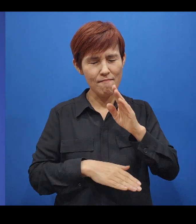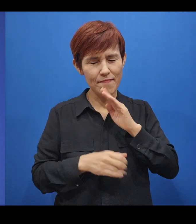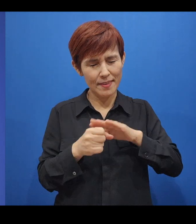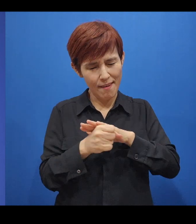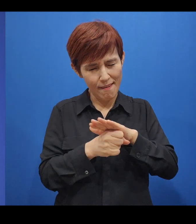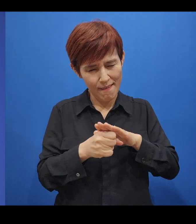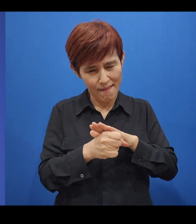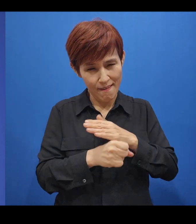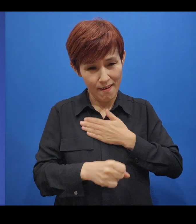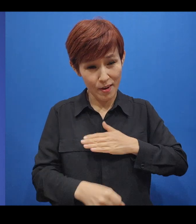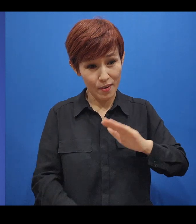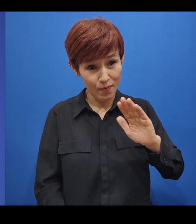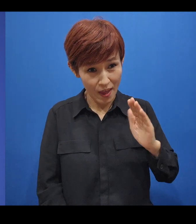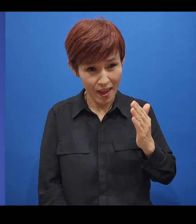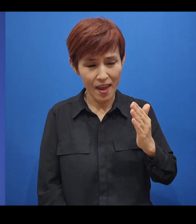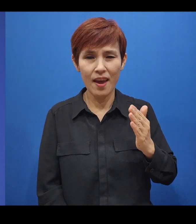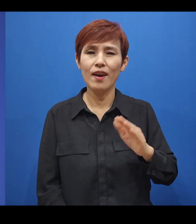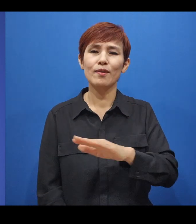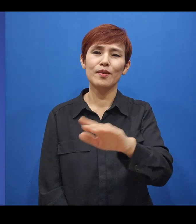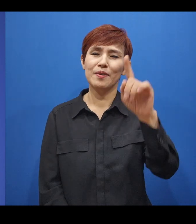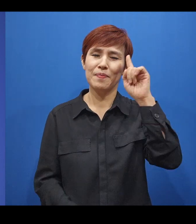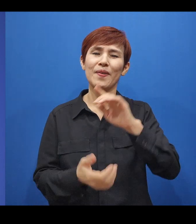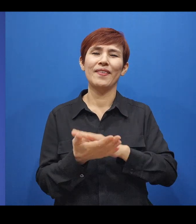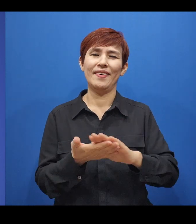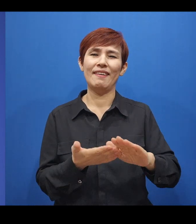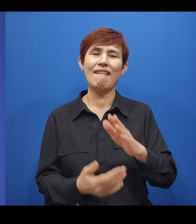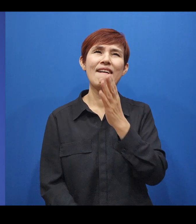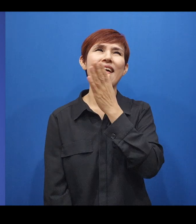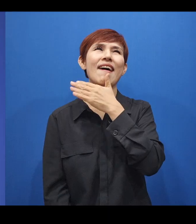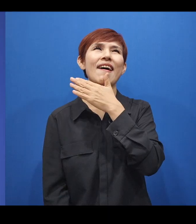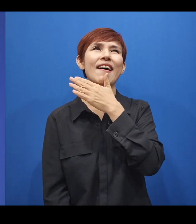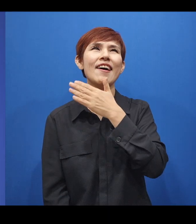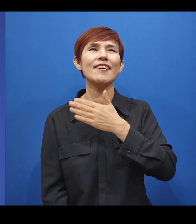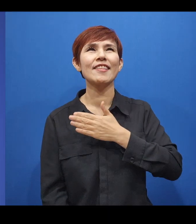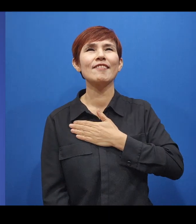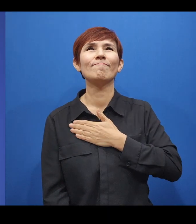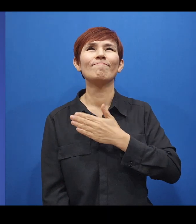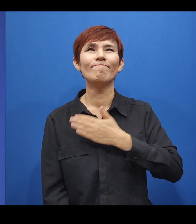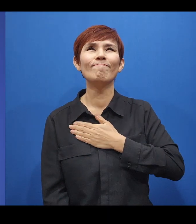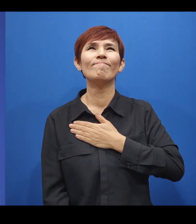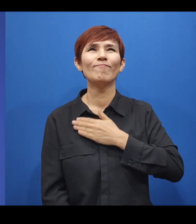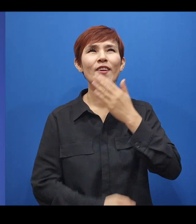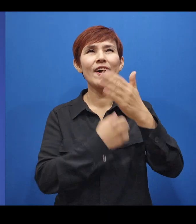우리는 평강을 누립니다. 아, 내 소속이 하나님이구나.